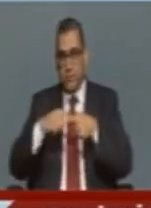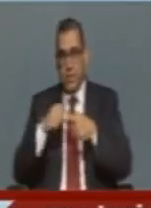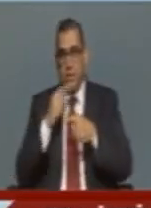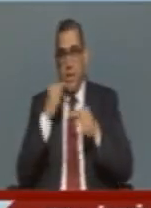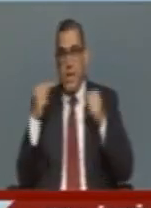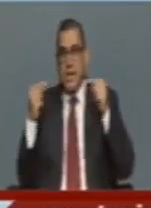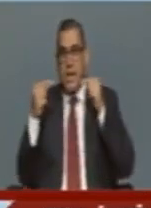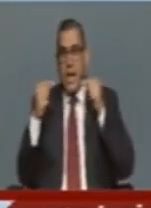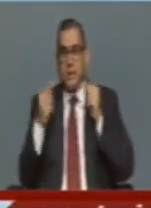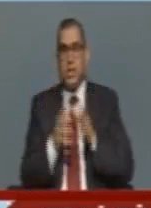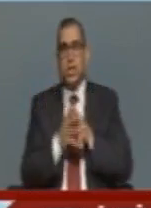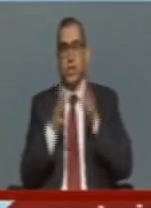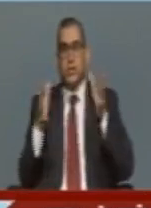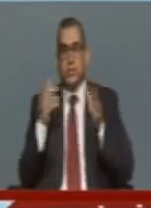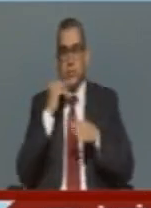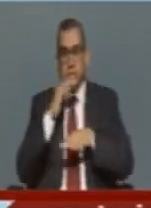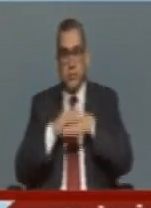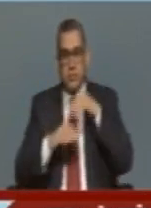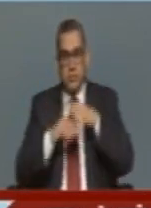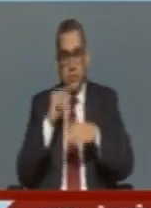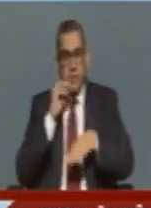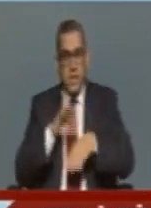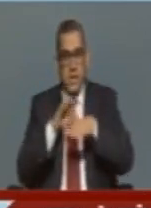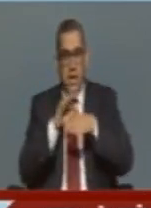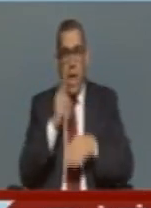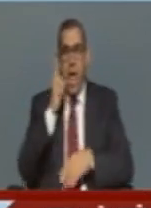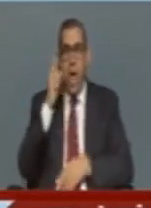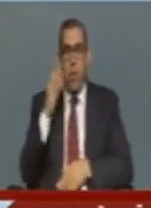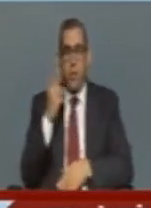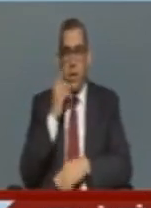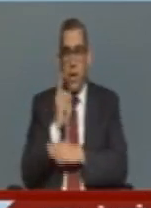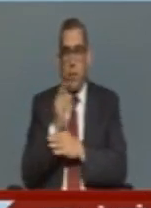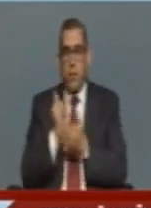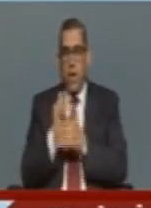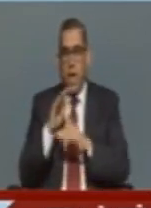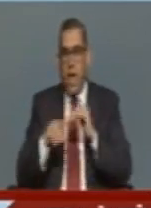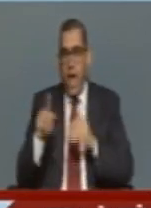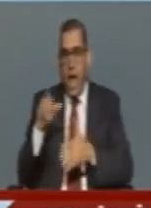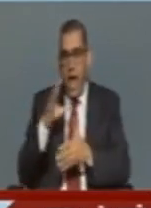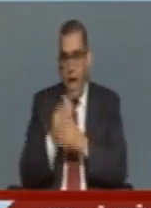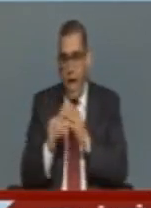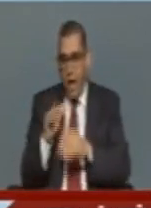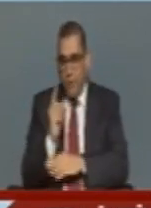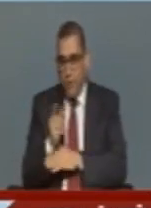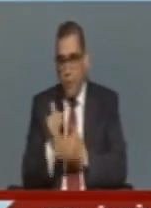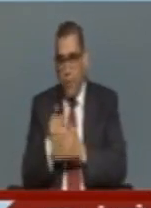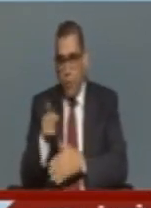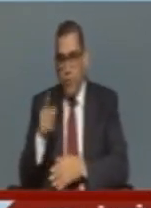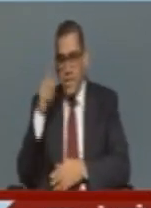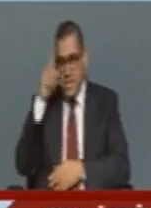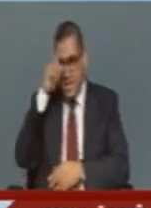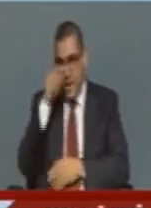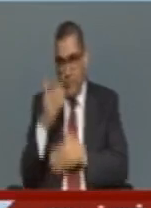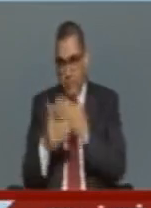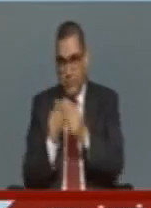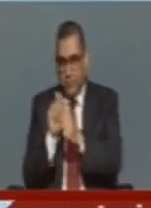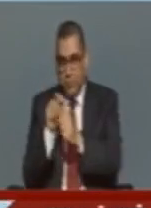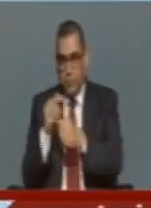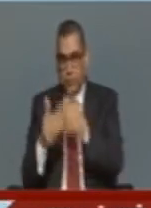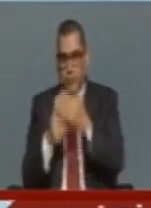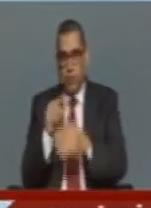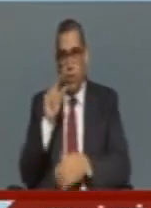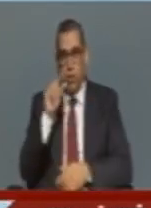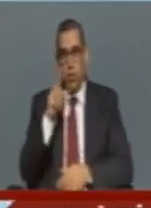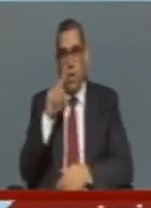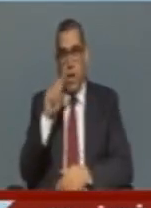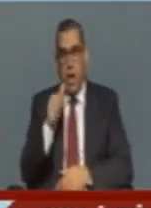بناء الانسان بيقع على التعليم الاساسي يكون اللبنه الاولى في بناء الانسان وتشكيل الوعي. دكتور رضا حجازي،